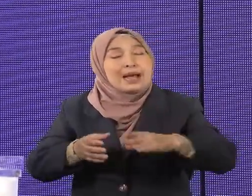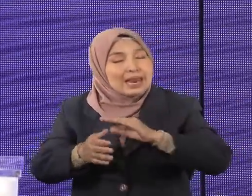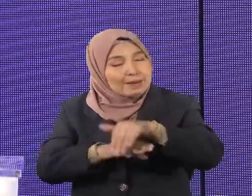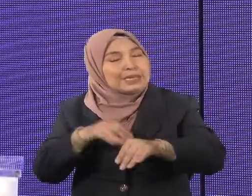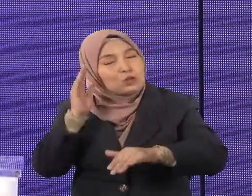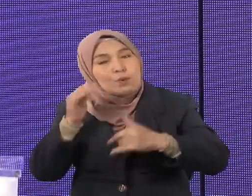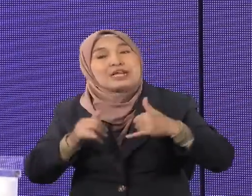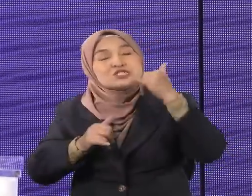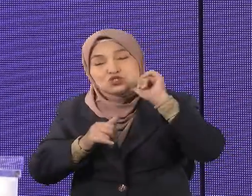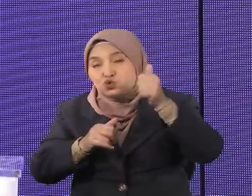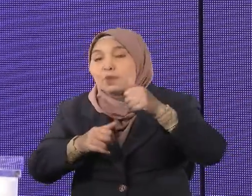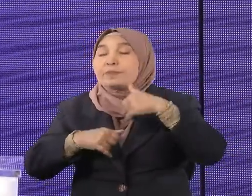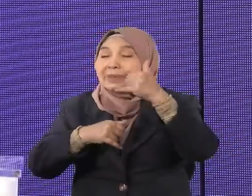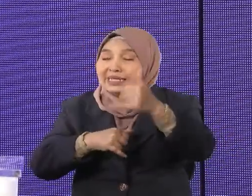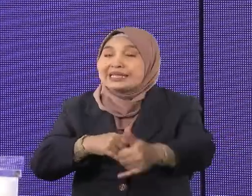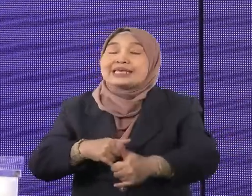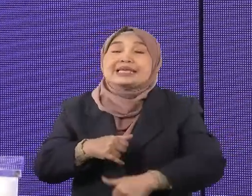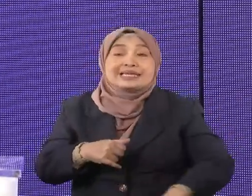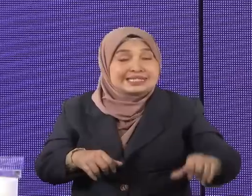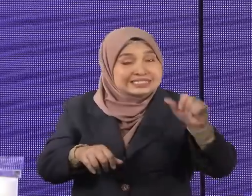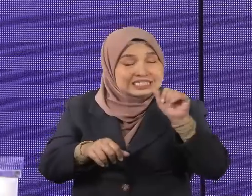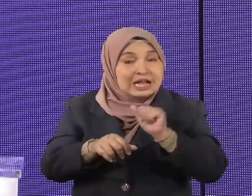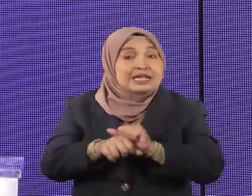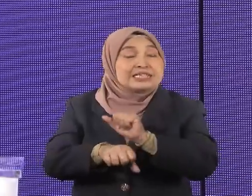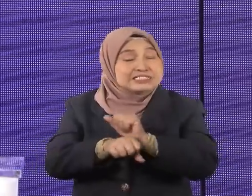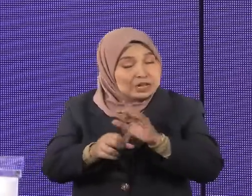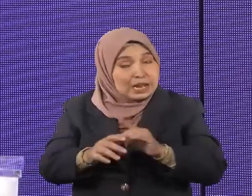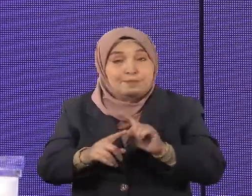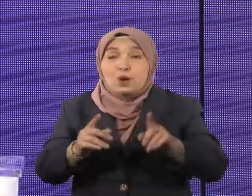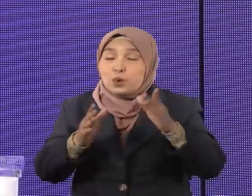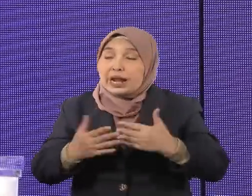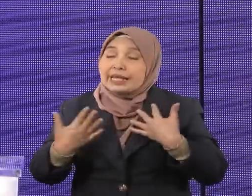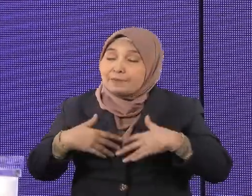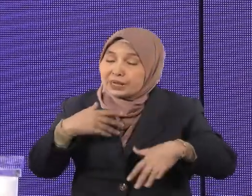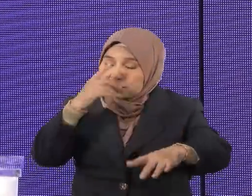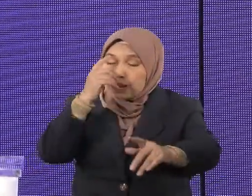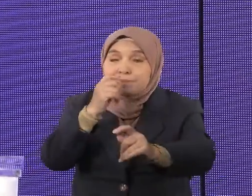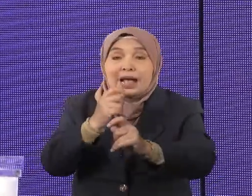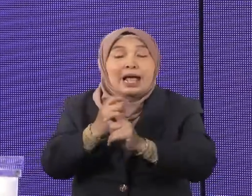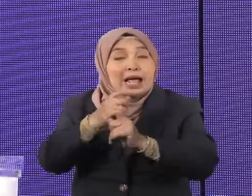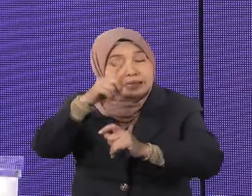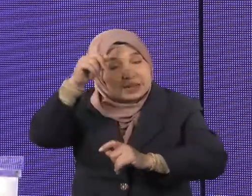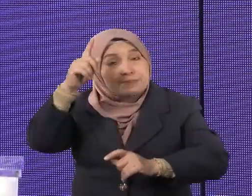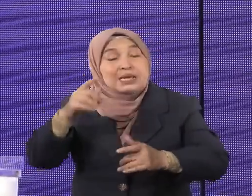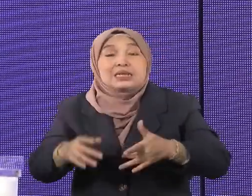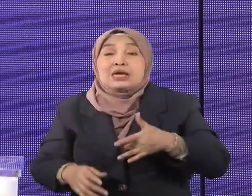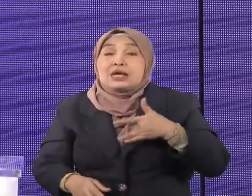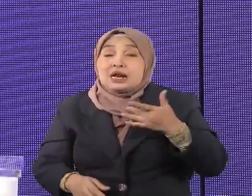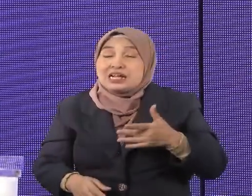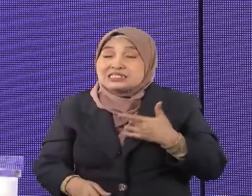pergi kerja. Itu adalah keluarga Islam. Tak salah. Ya, tetapi orang yang bertakwa ataupun kalau orang yang beriman, dia rasakan